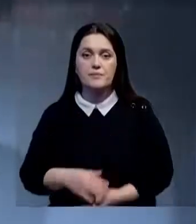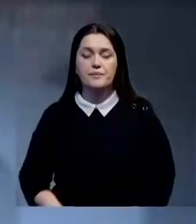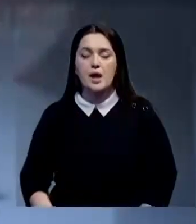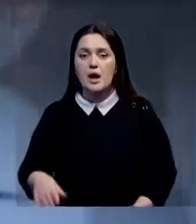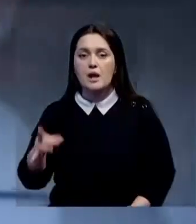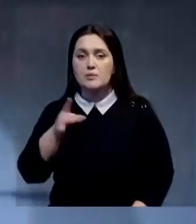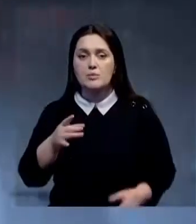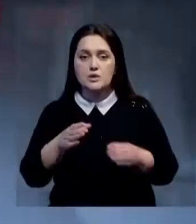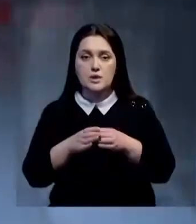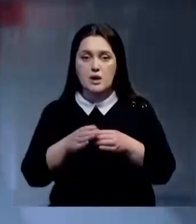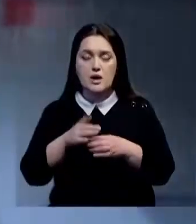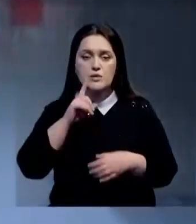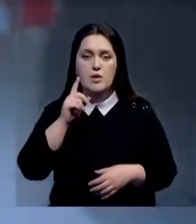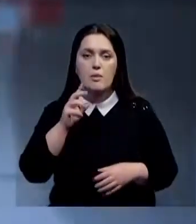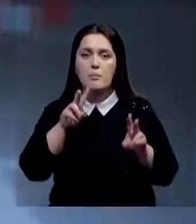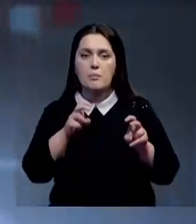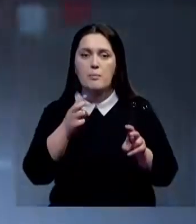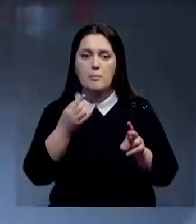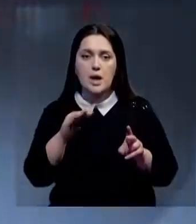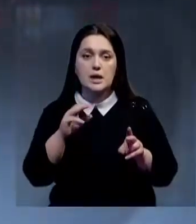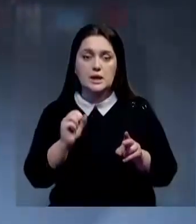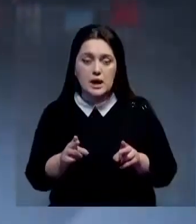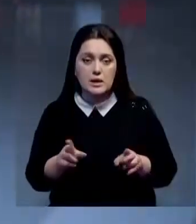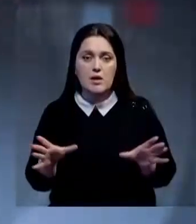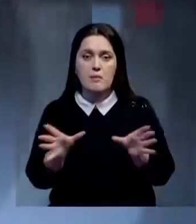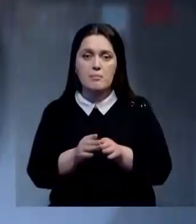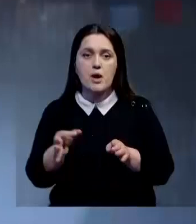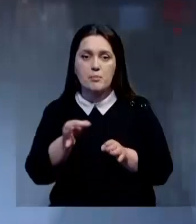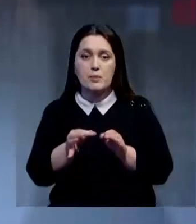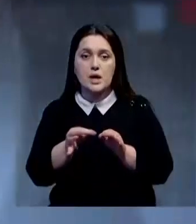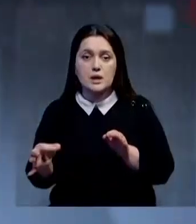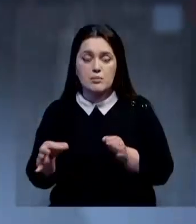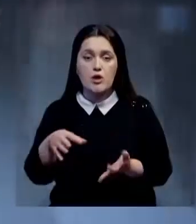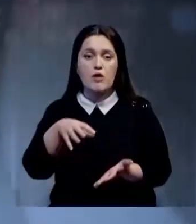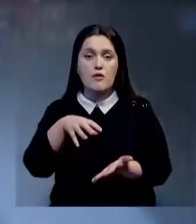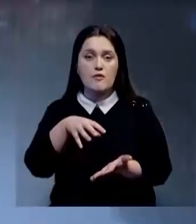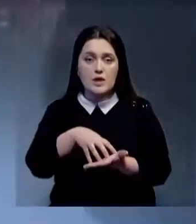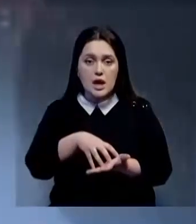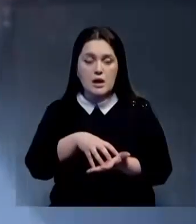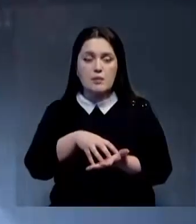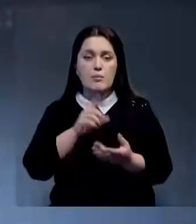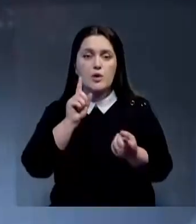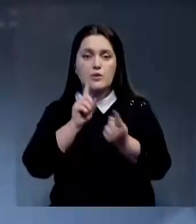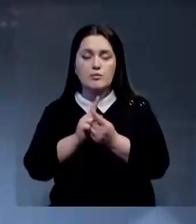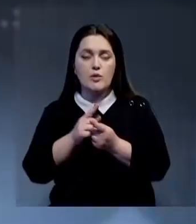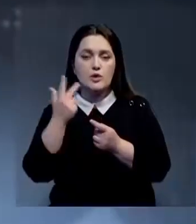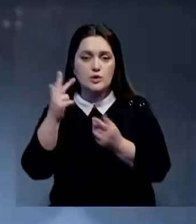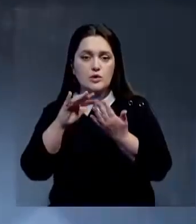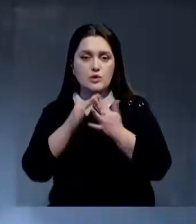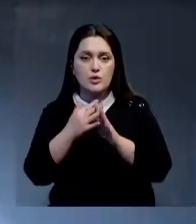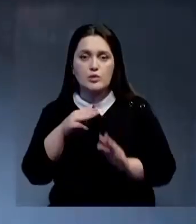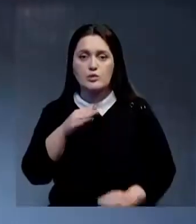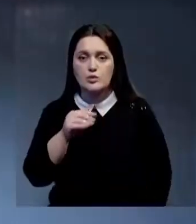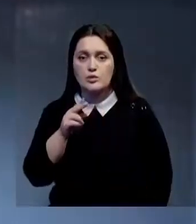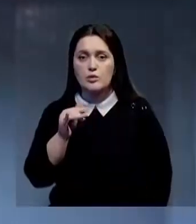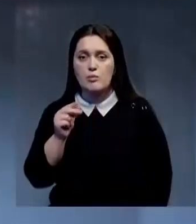Представители республиканского штаба партии «Зеленых Байтак» совместно с областными и районными филиалами провели встречи с жителями трех сел